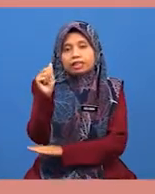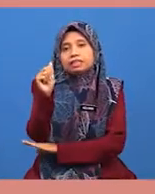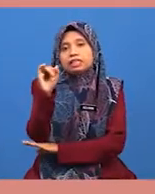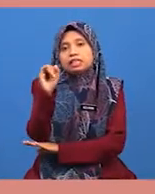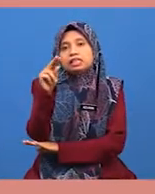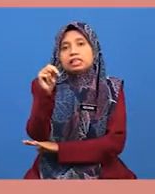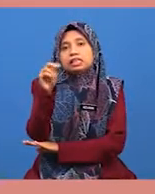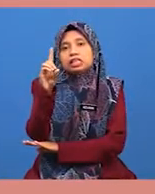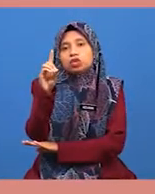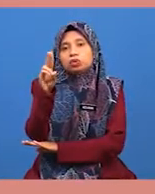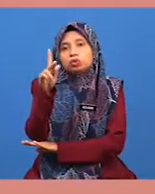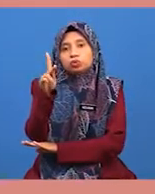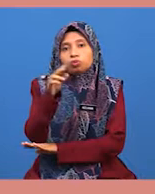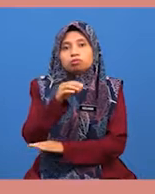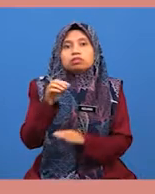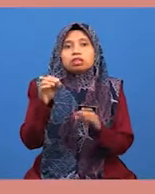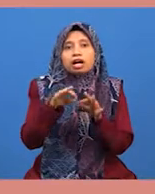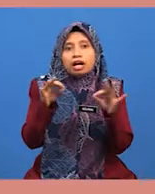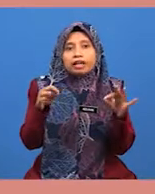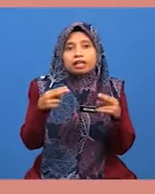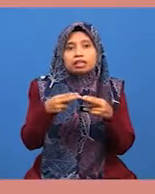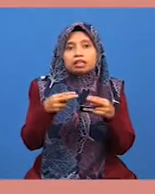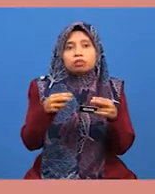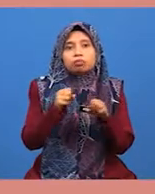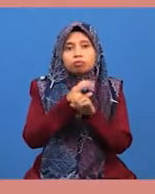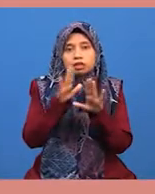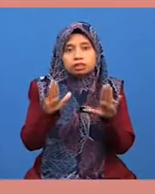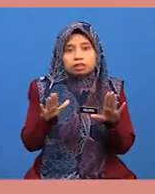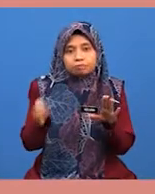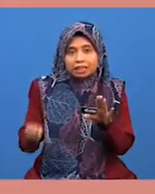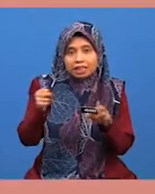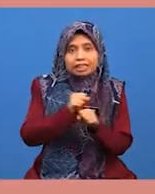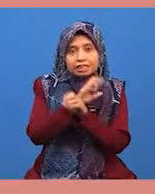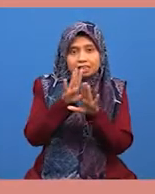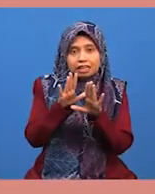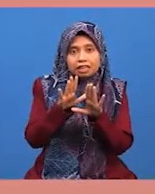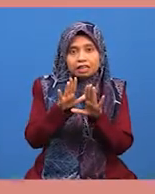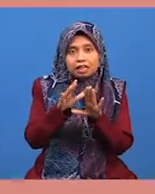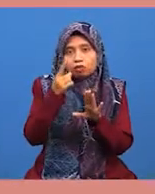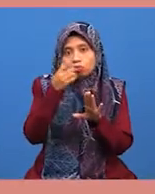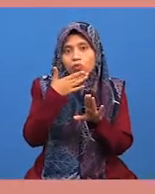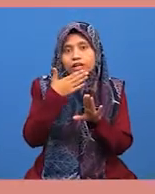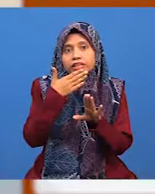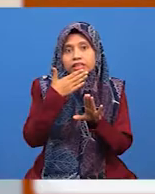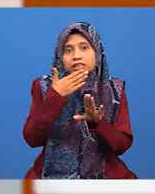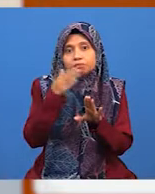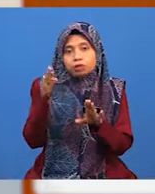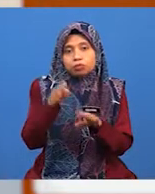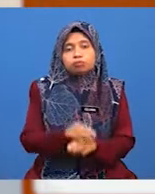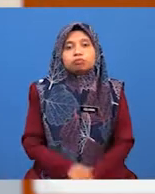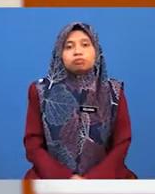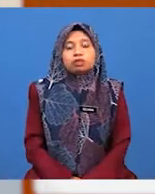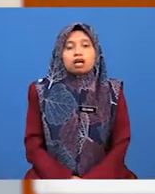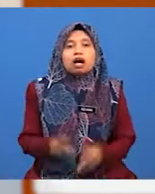untuk kata hubung pancangan keterangan dan warna biru untuk ayat keterangan.